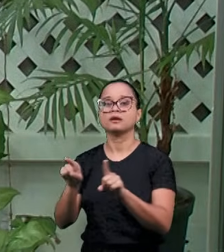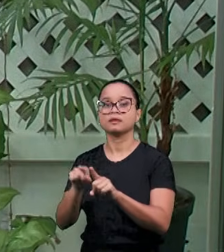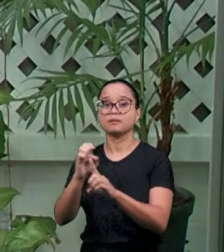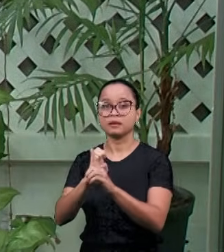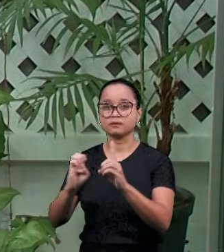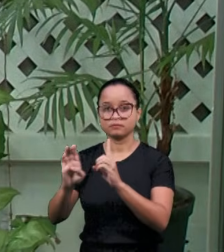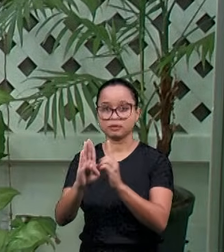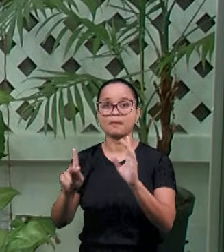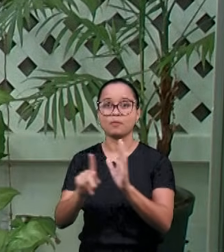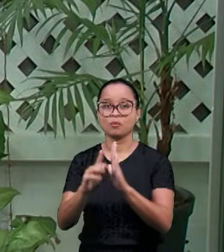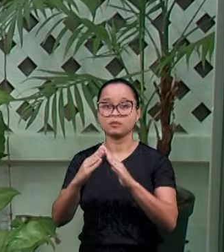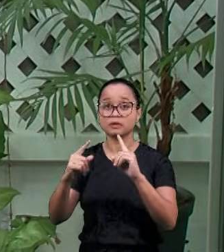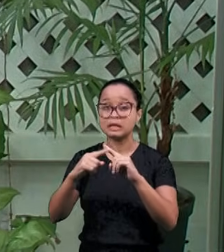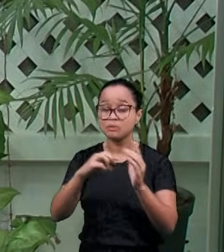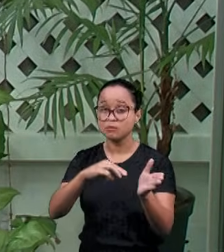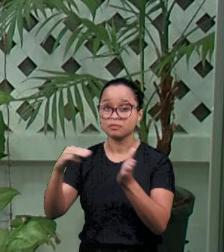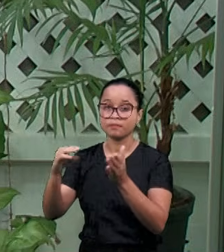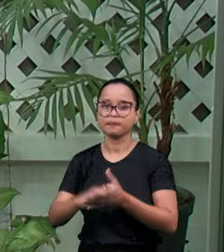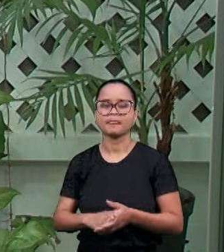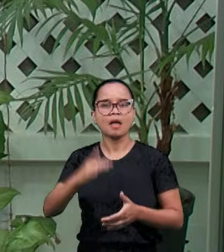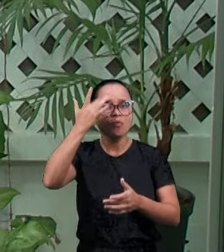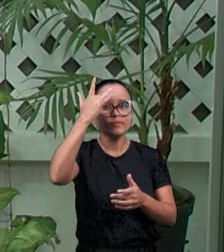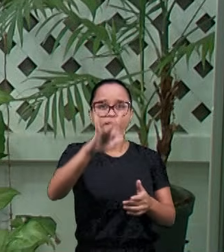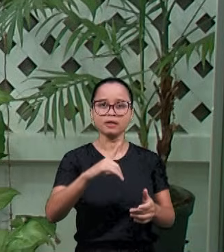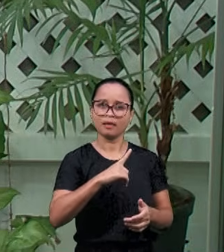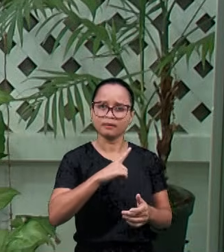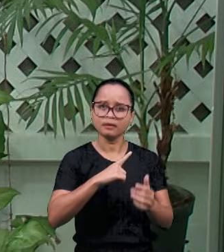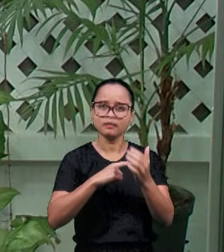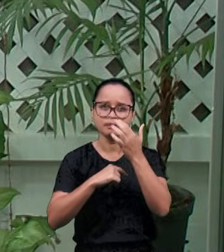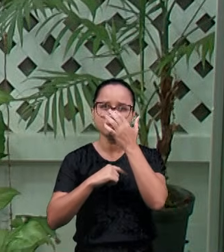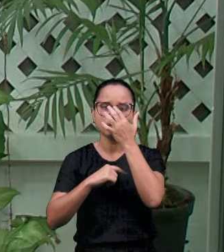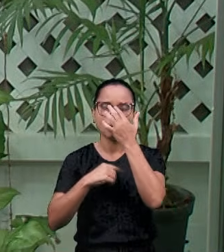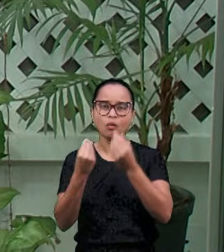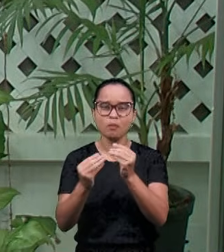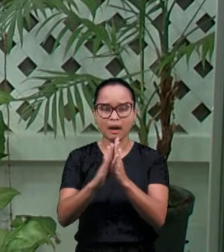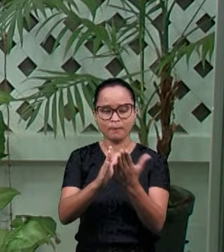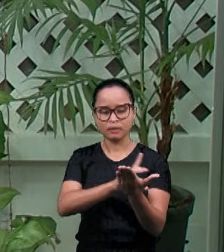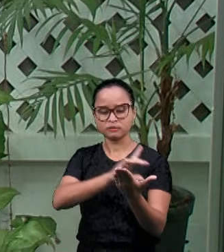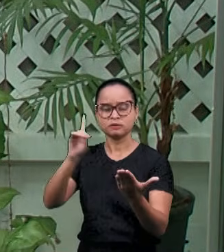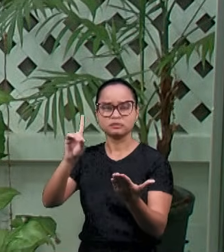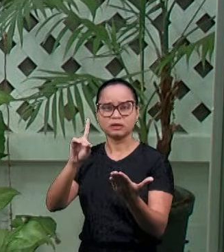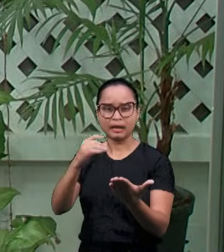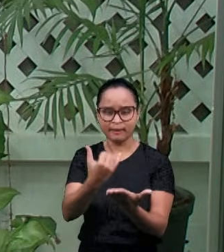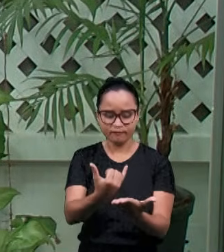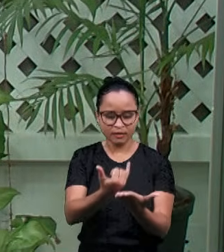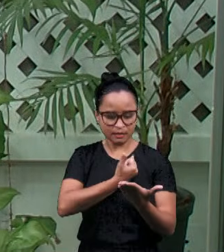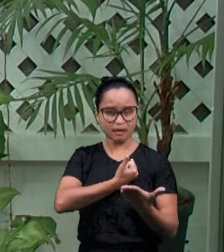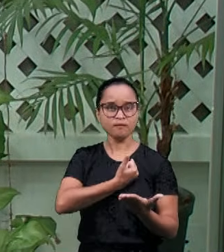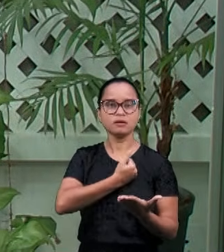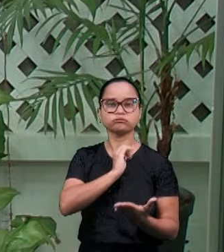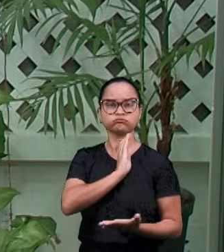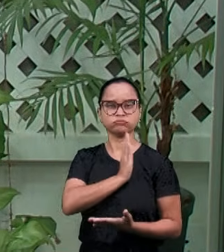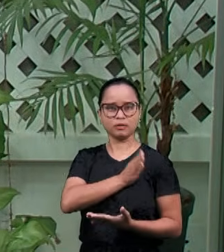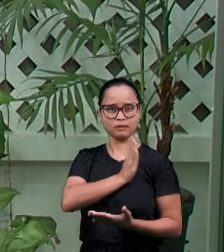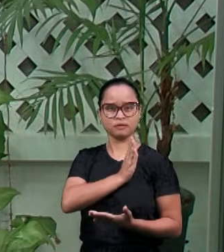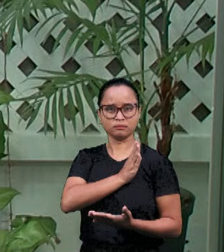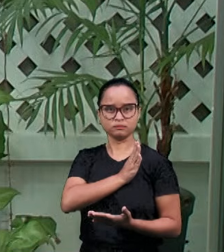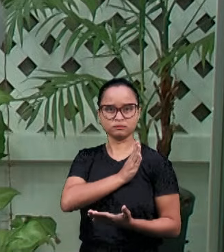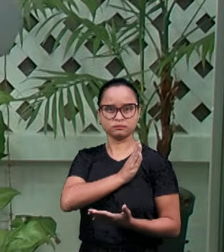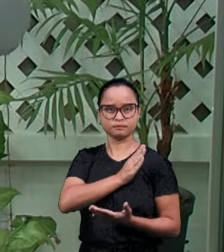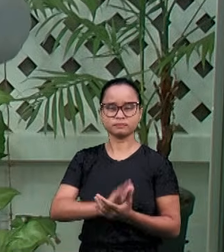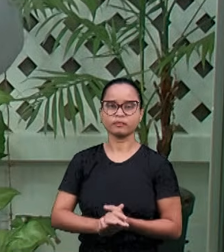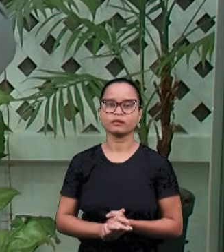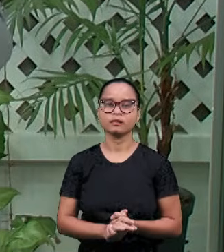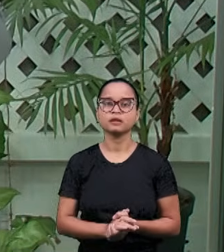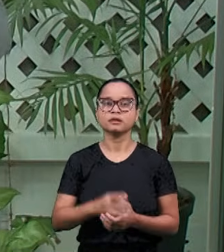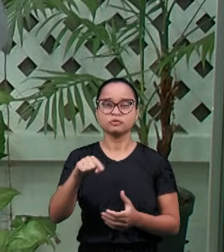dominicale. Nous ne savions pas qu'existait cela, que la Bible parlait si directement de nos cœurs. À la mesure